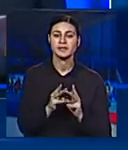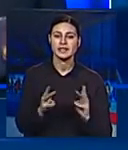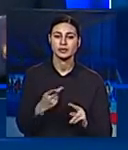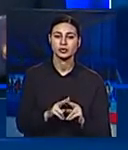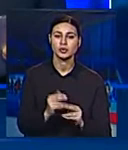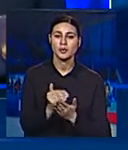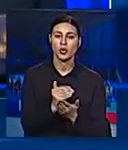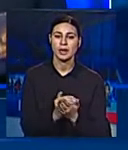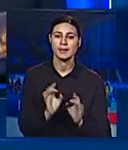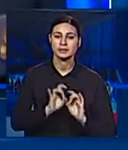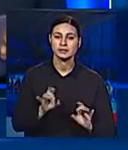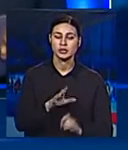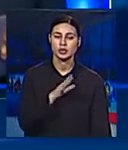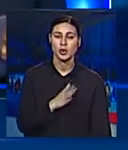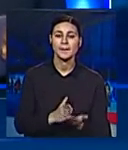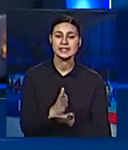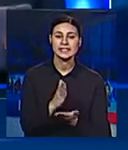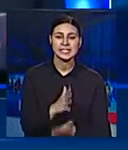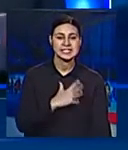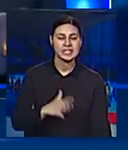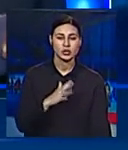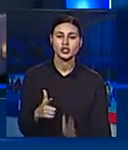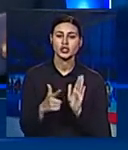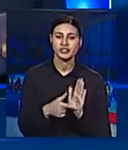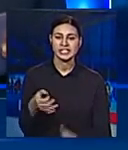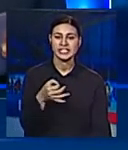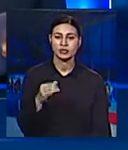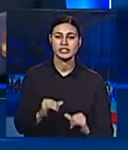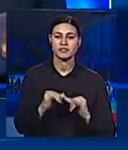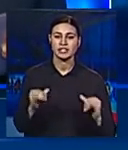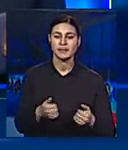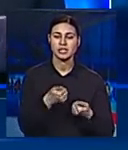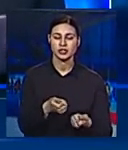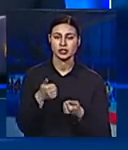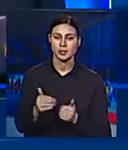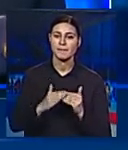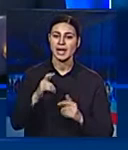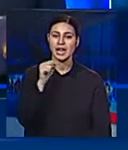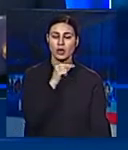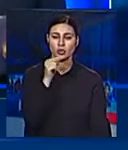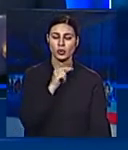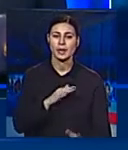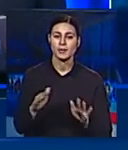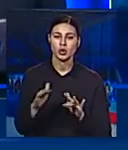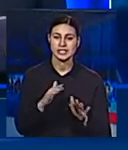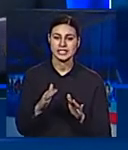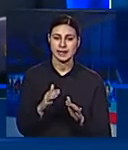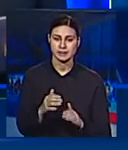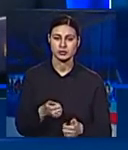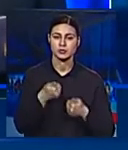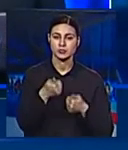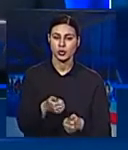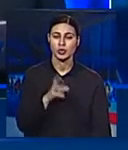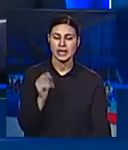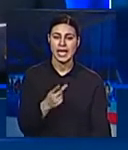ის პროგრამები წარმოადგინა, რომელთა მიზანია საქართველოს 7 რეგიონის განვითარების ხელშეწყობა მაღალ ეკონომიკური პროცესების პროვოცირებით